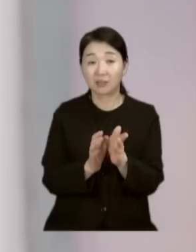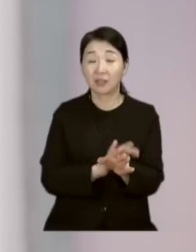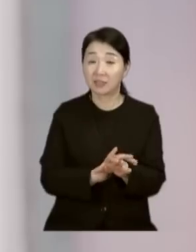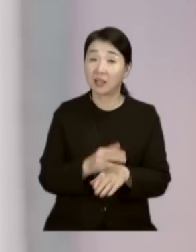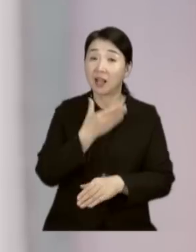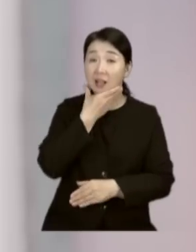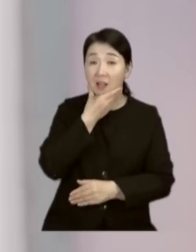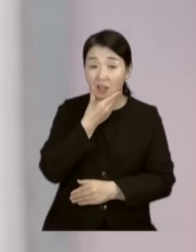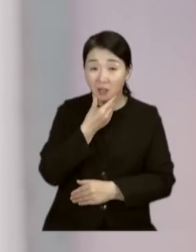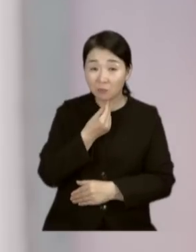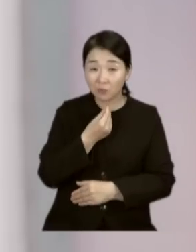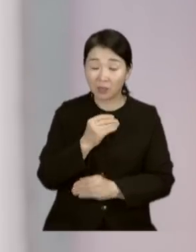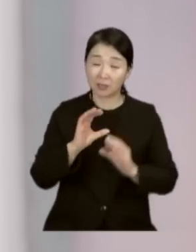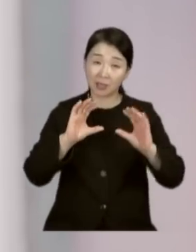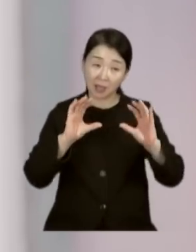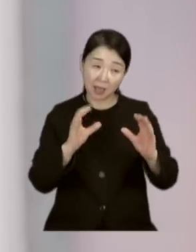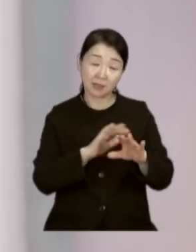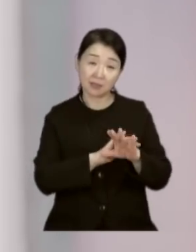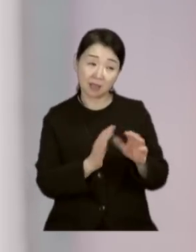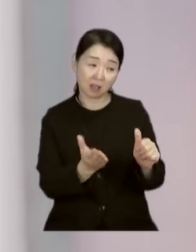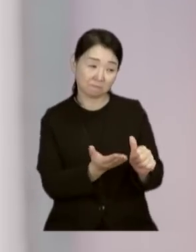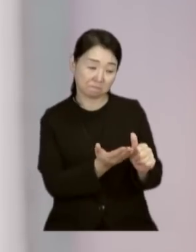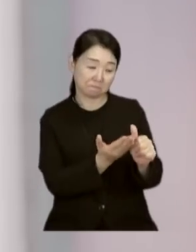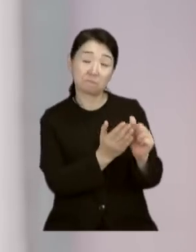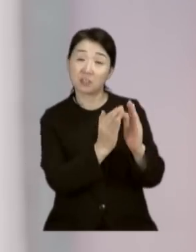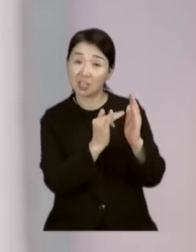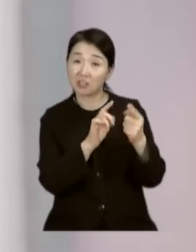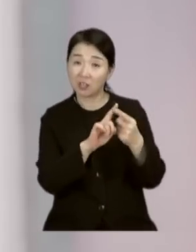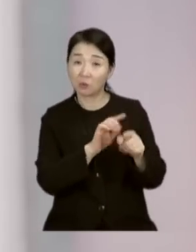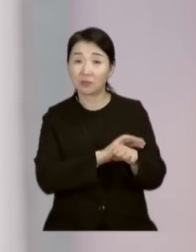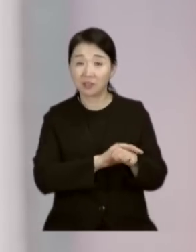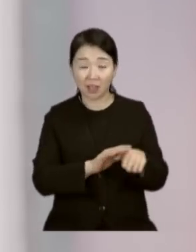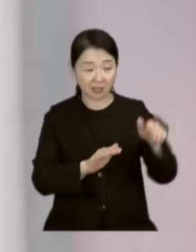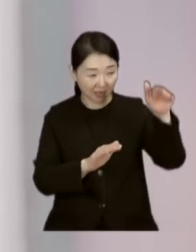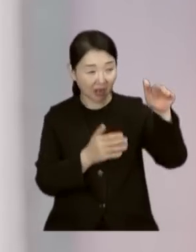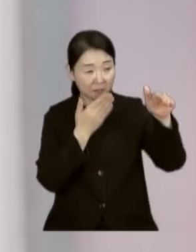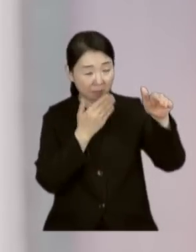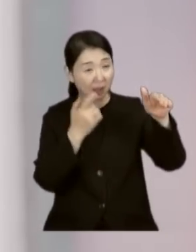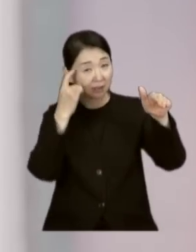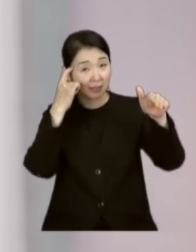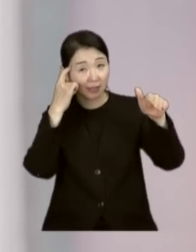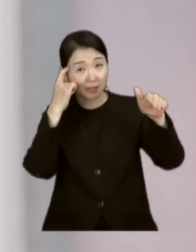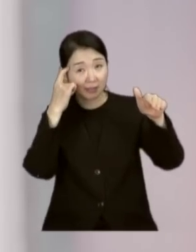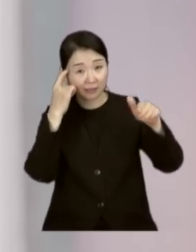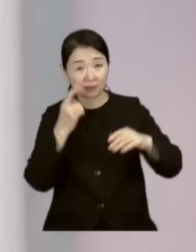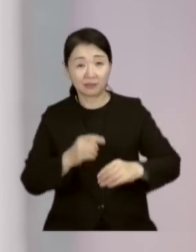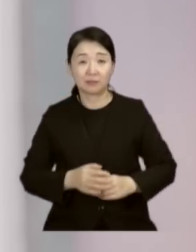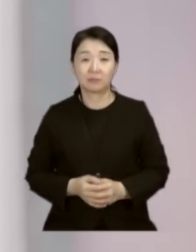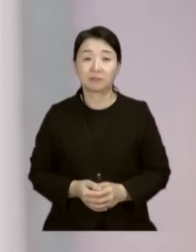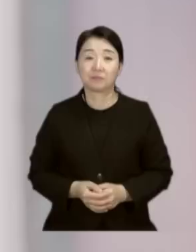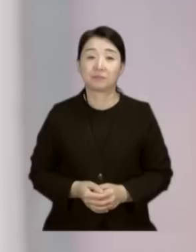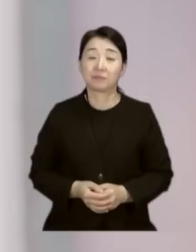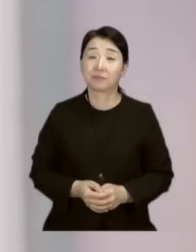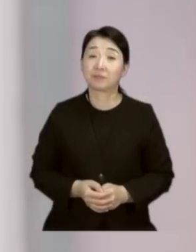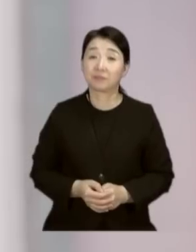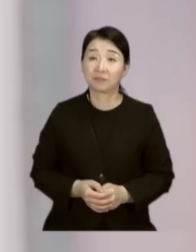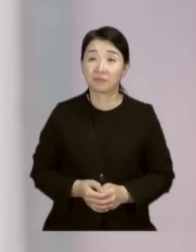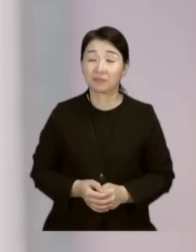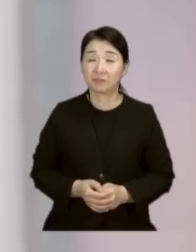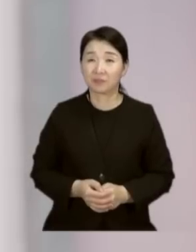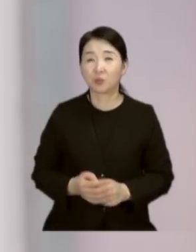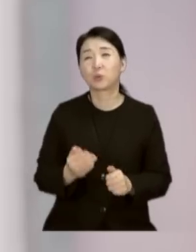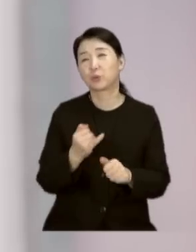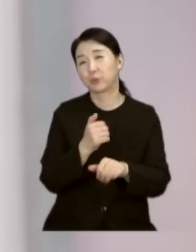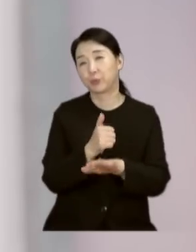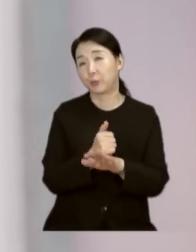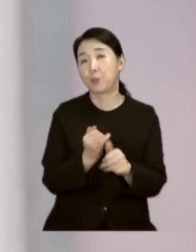잘 행복하게 아이들도 온전한 가정에서 잘 자랄 수 있지 않을까 해서 결혼을 했는데